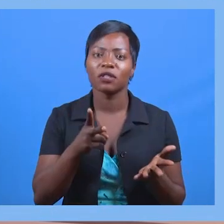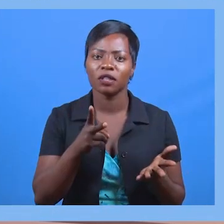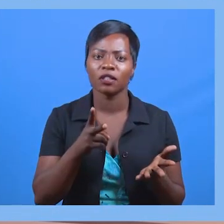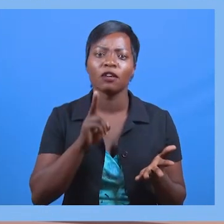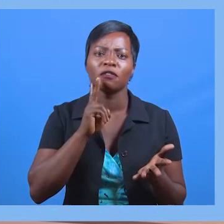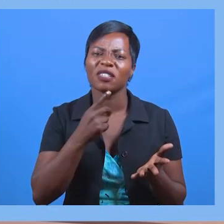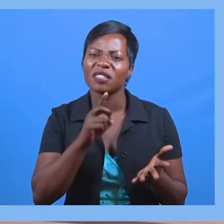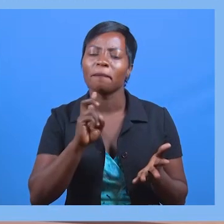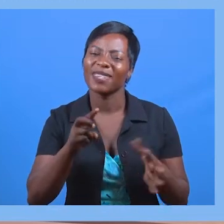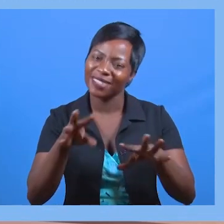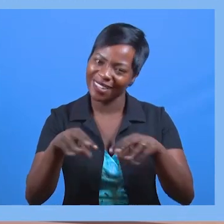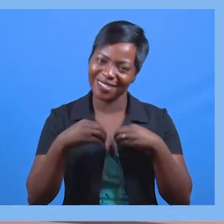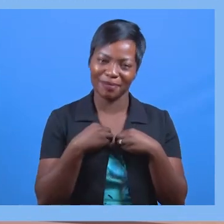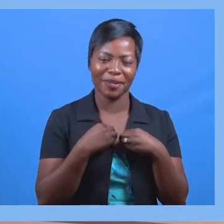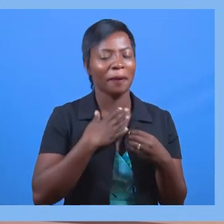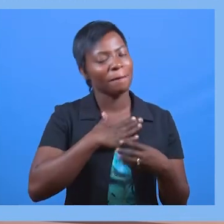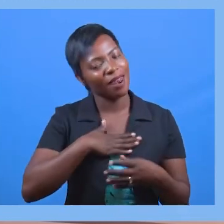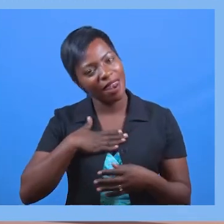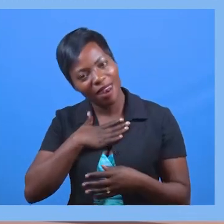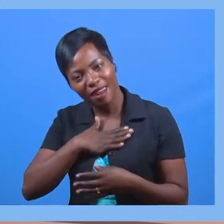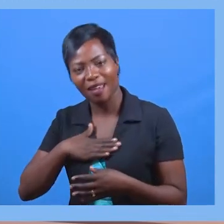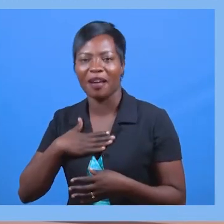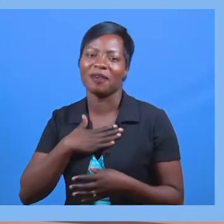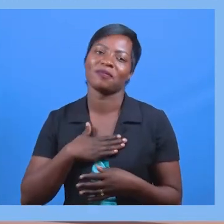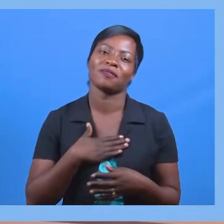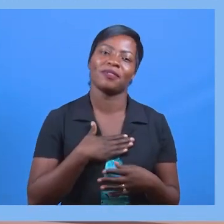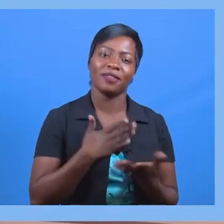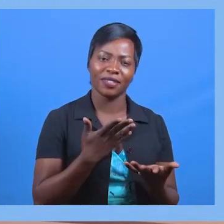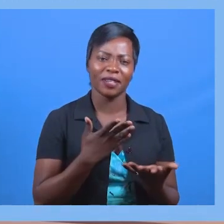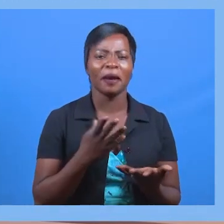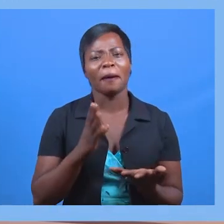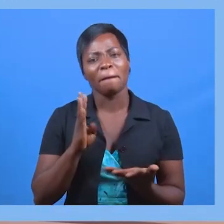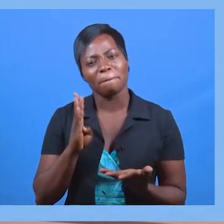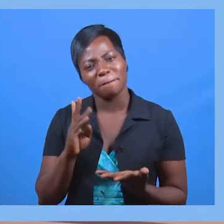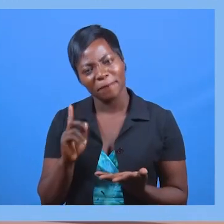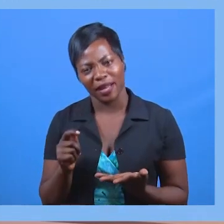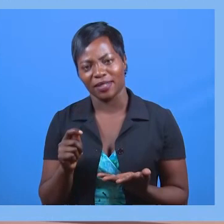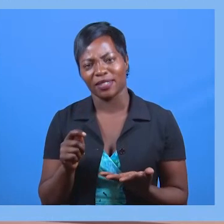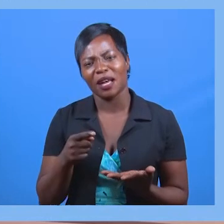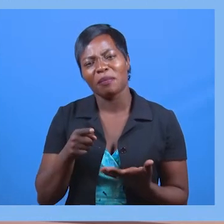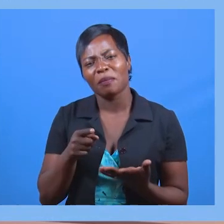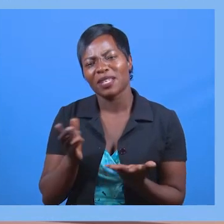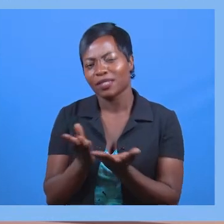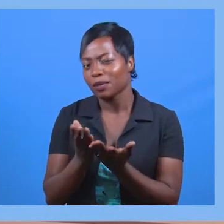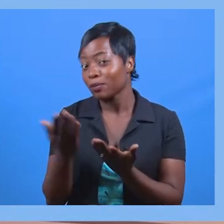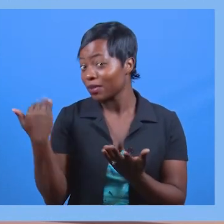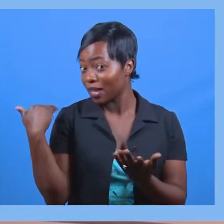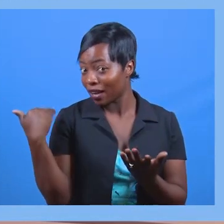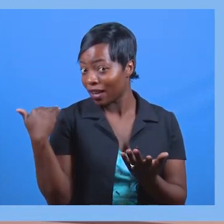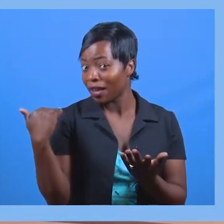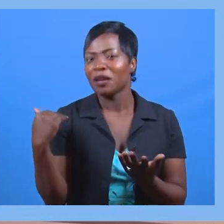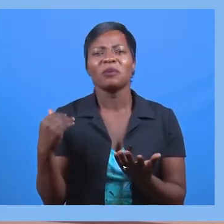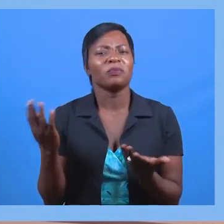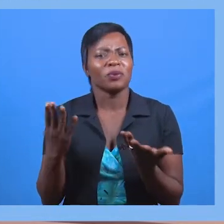ngavagashirwe, ngavafarirwe, ngavaitirwe zvatinogona, asi chiri kugona here zvakare, nekuti kare haagare ari kare. Tsumo